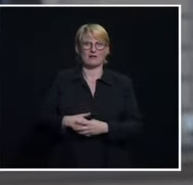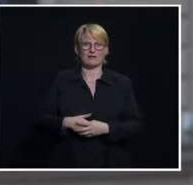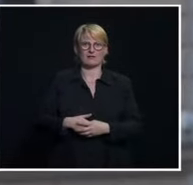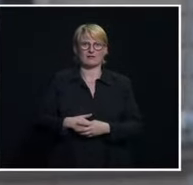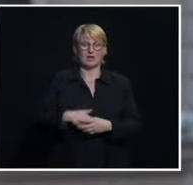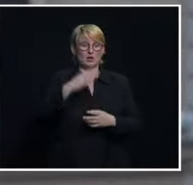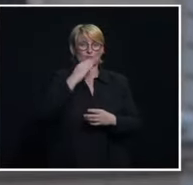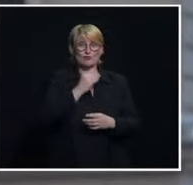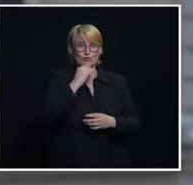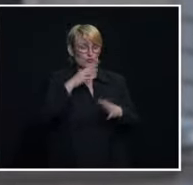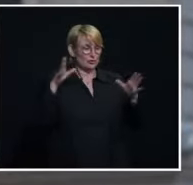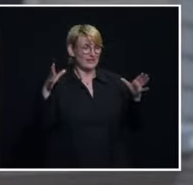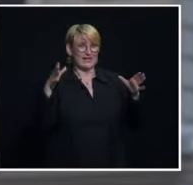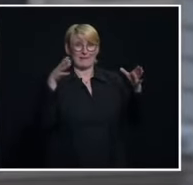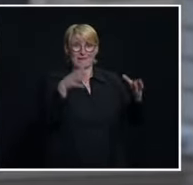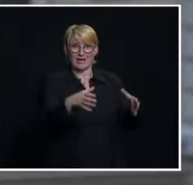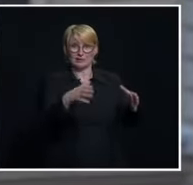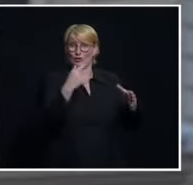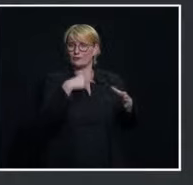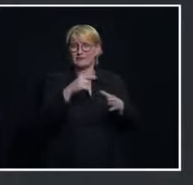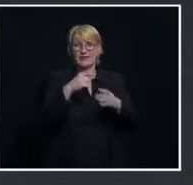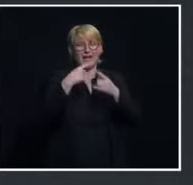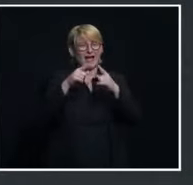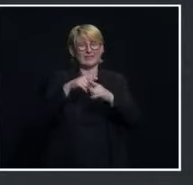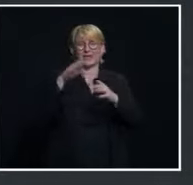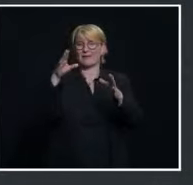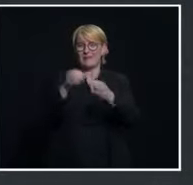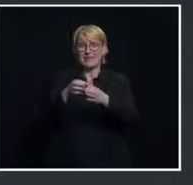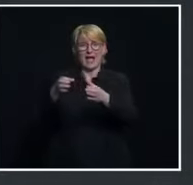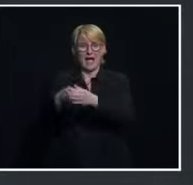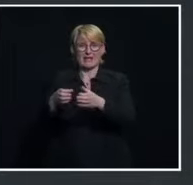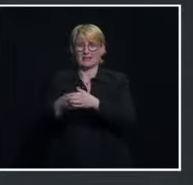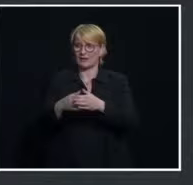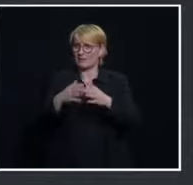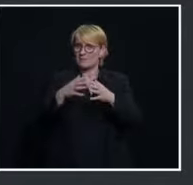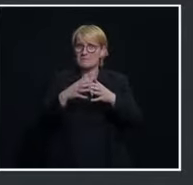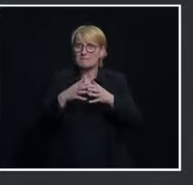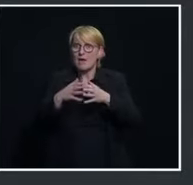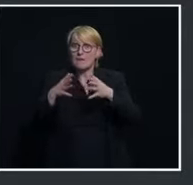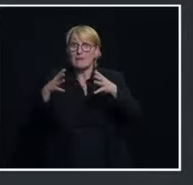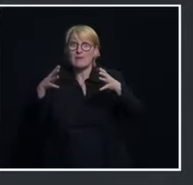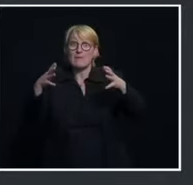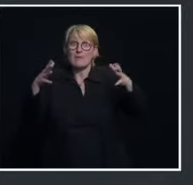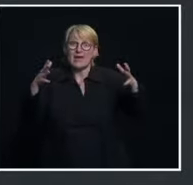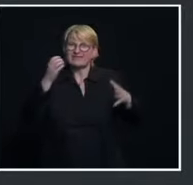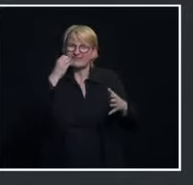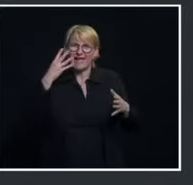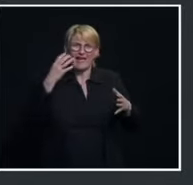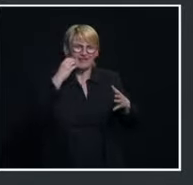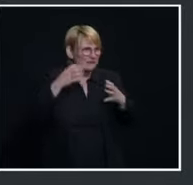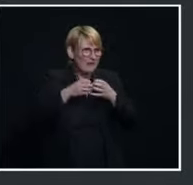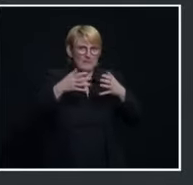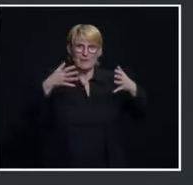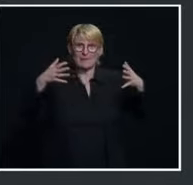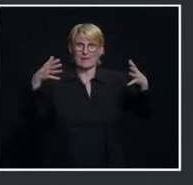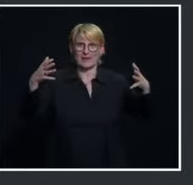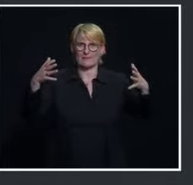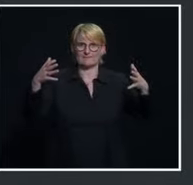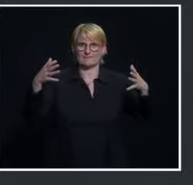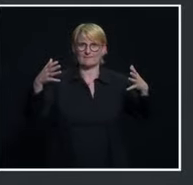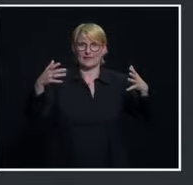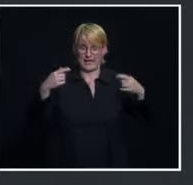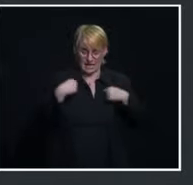die jüdische Gemeinschaft und viele andere Minderheiten wächst täglich. Ich kann nur für mich